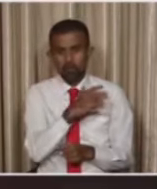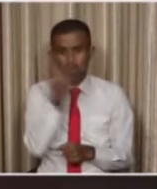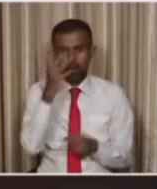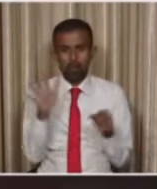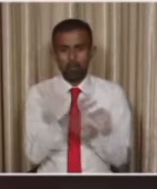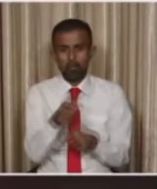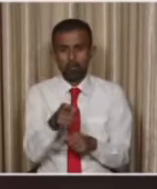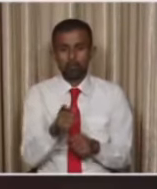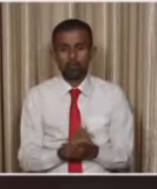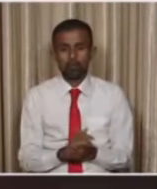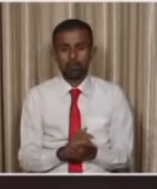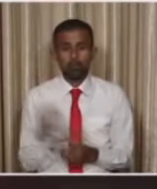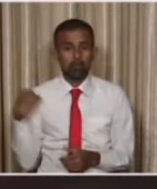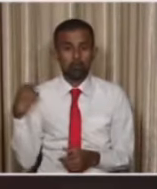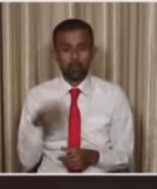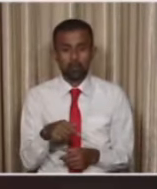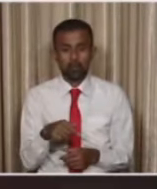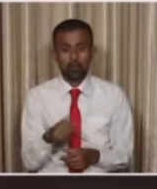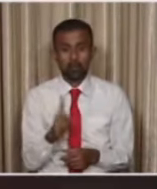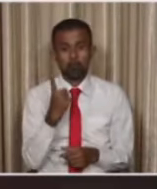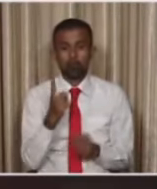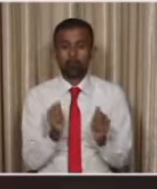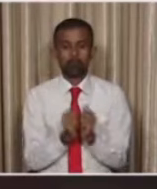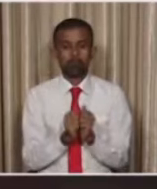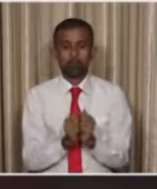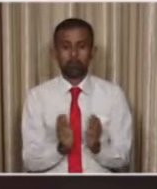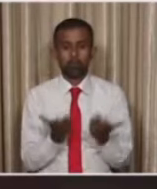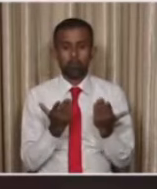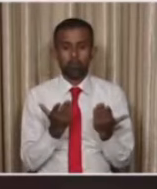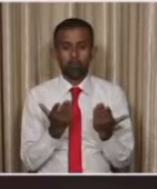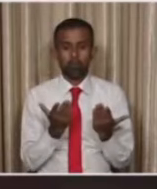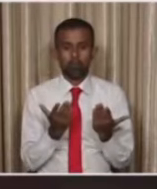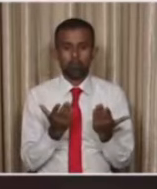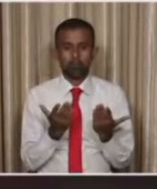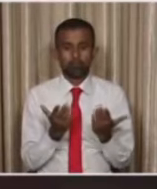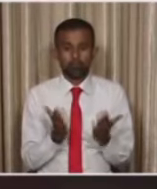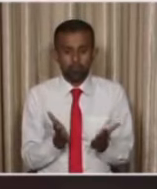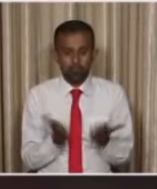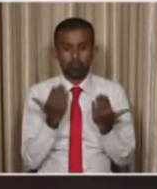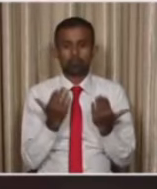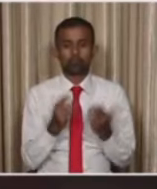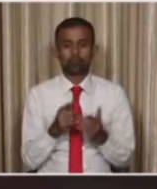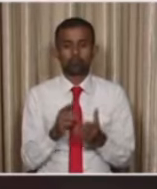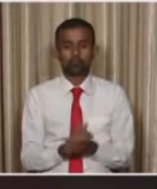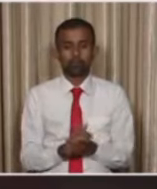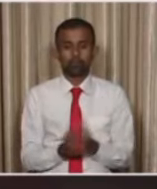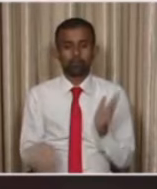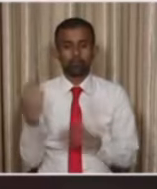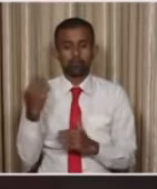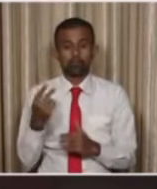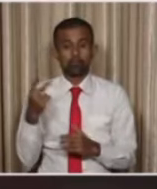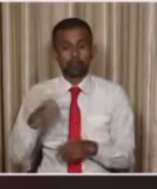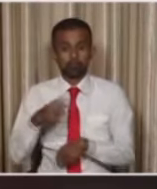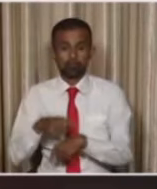වුණාද කියලා. මිනිහා එනකොට මහ කන්නේ පටන් අරන් මේ පූ දින්න ඔන්න මෙන්න. මිනිහා එනකොට යල කන්නේ ඉවර